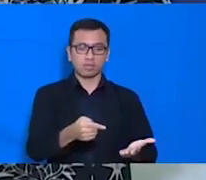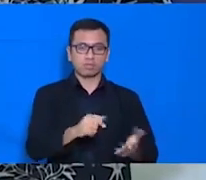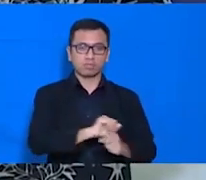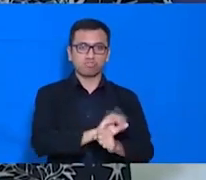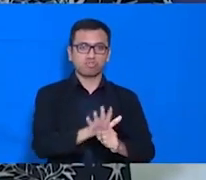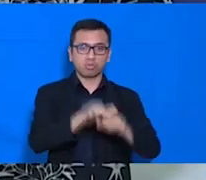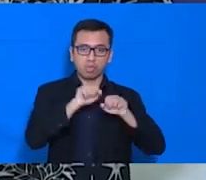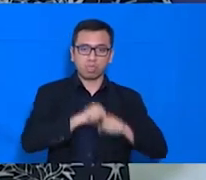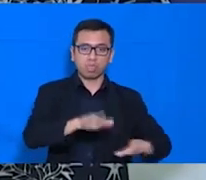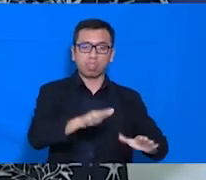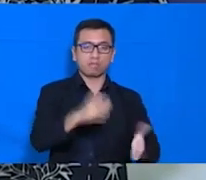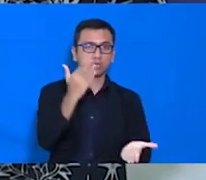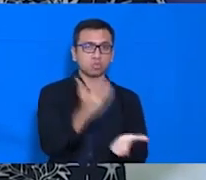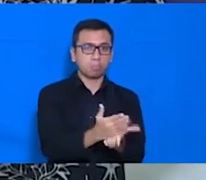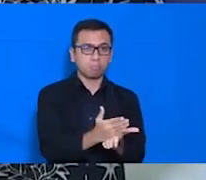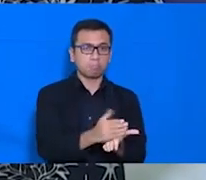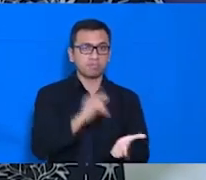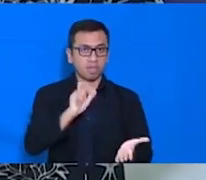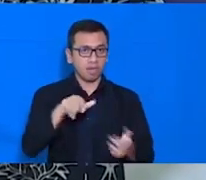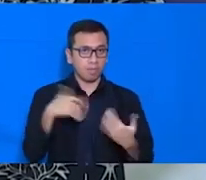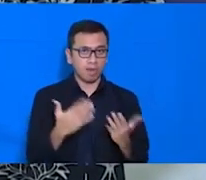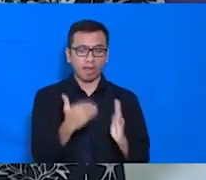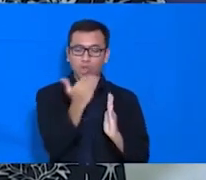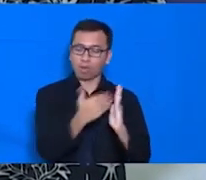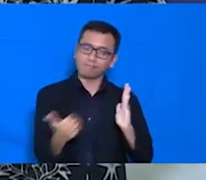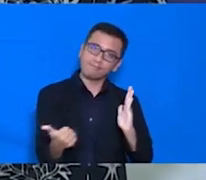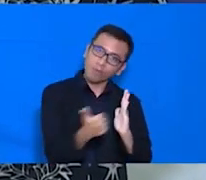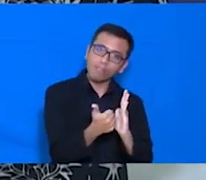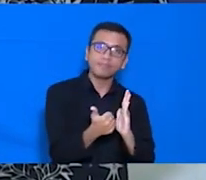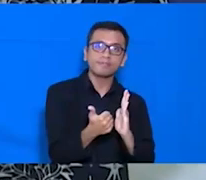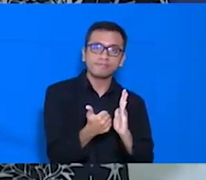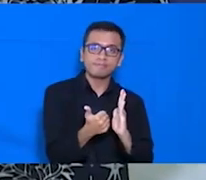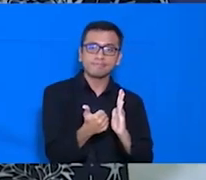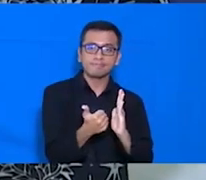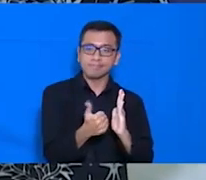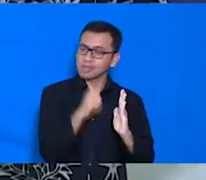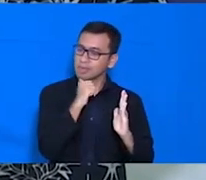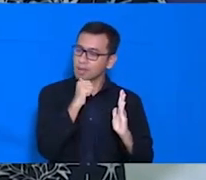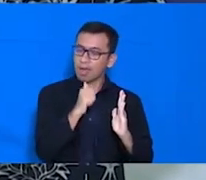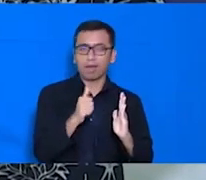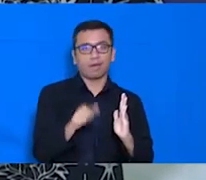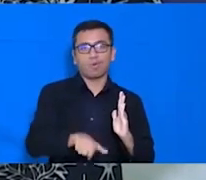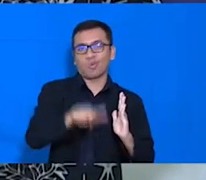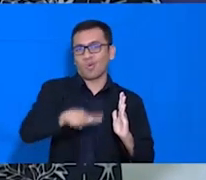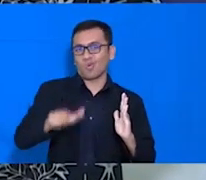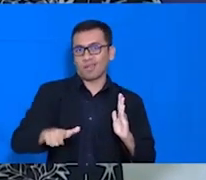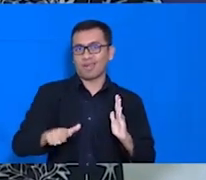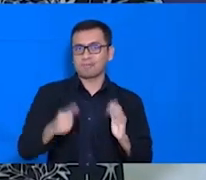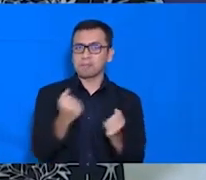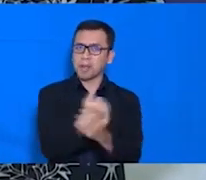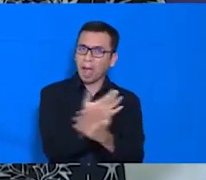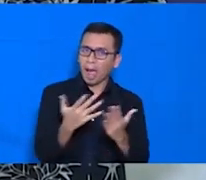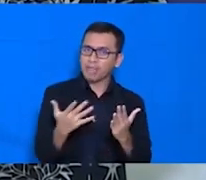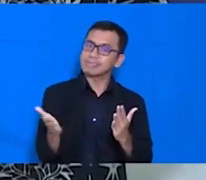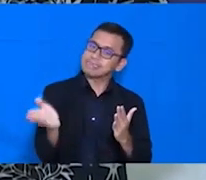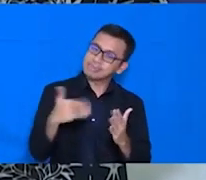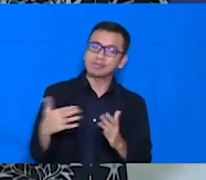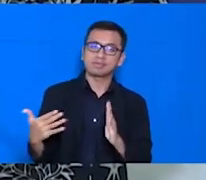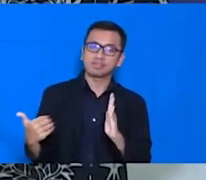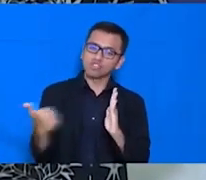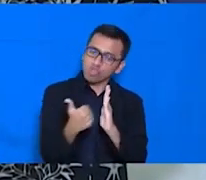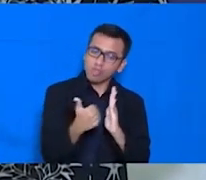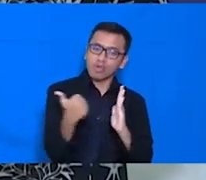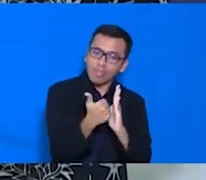dihentikan dengan kedisiplinan dari setiap warga negara dan gotong royong di